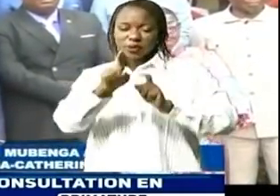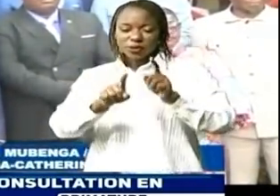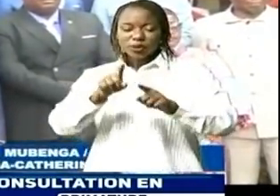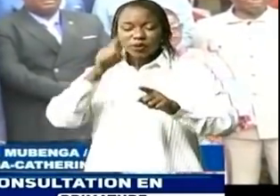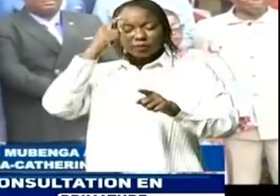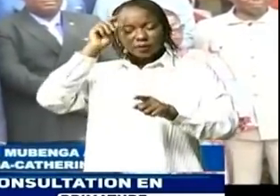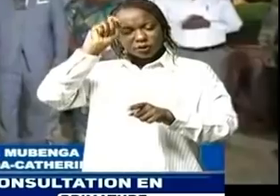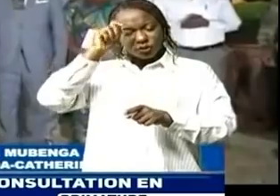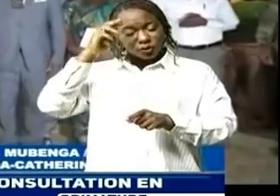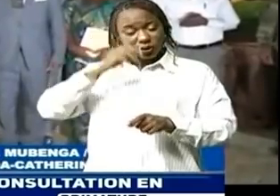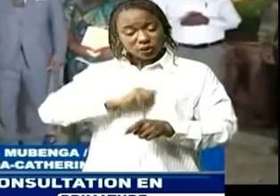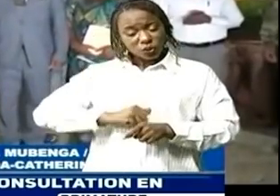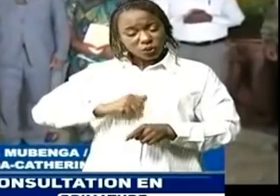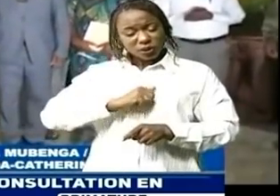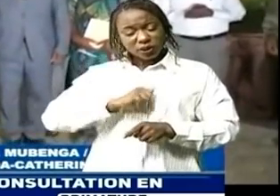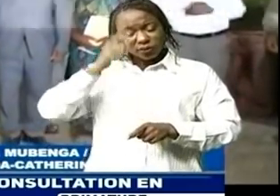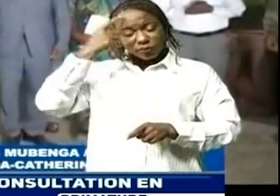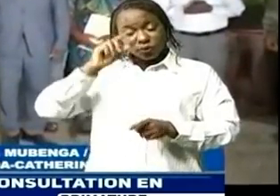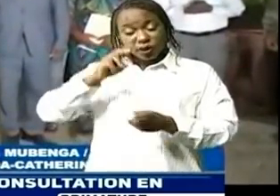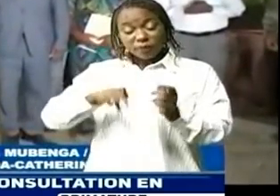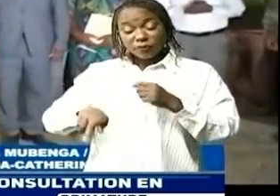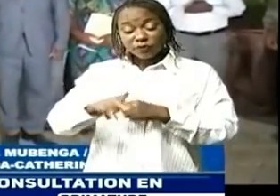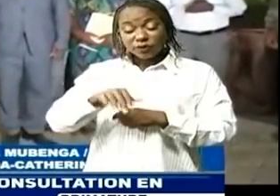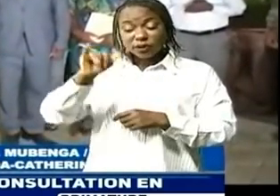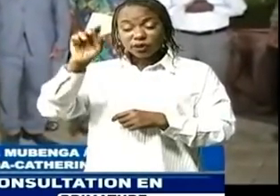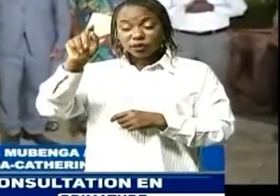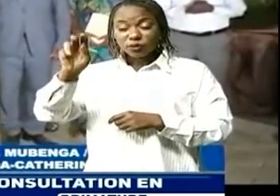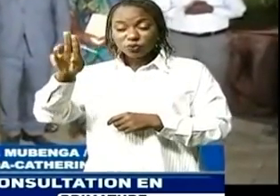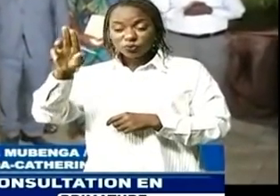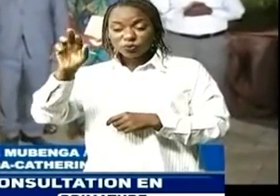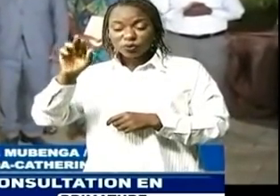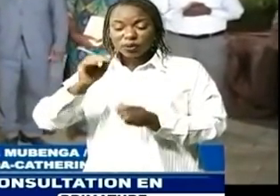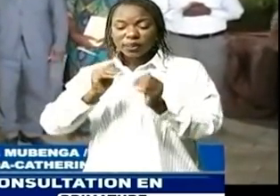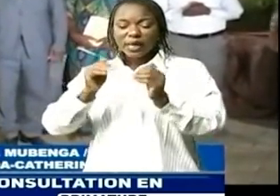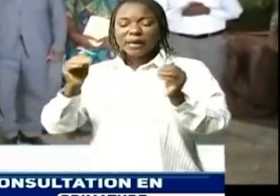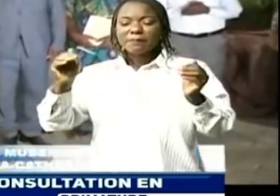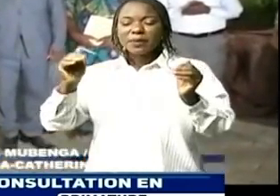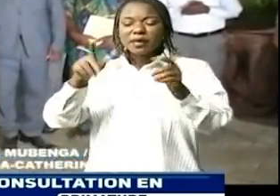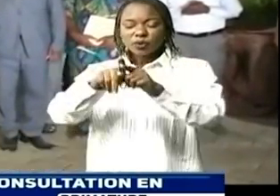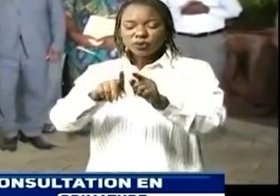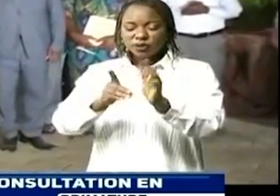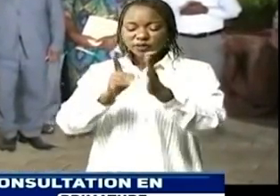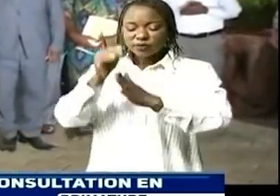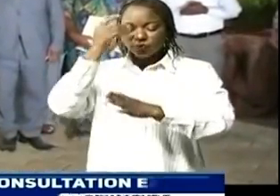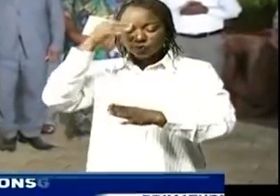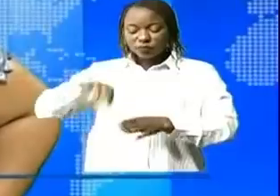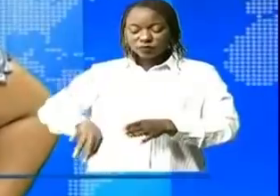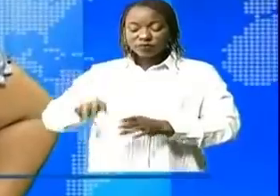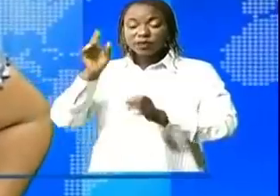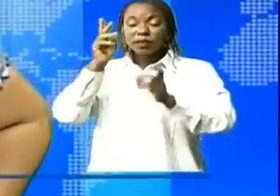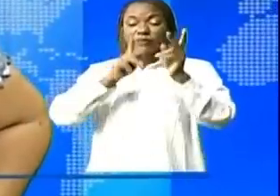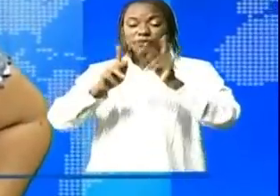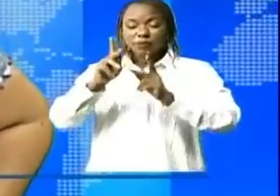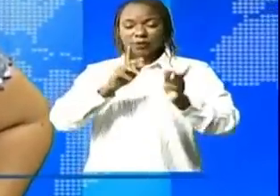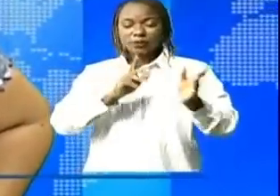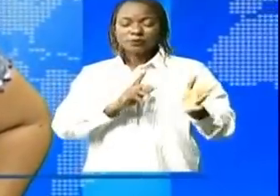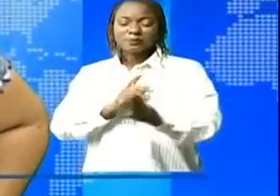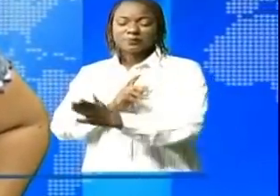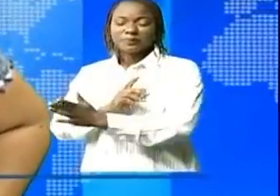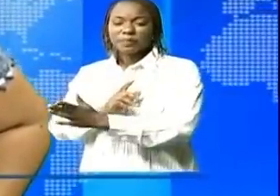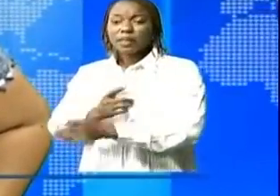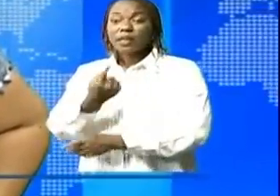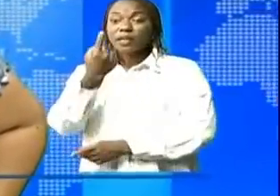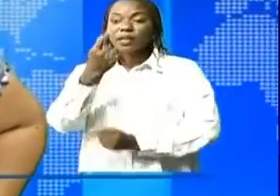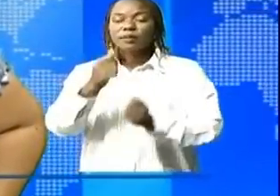des soucis d'une province d'Ituri en paix et développée au bénéfice de sa population. Un mort et